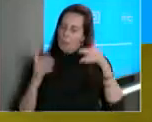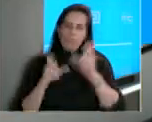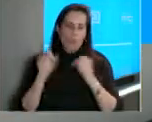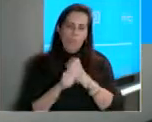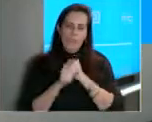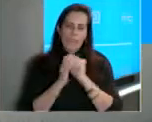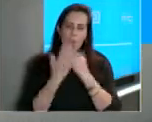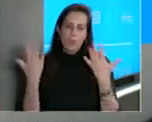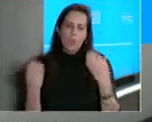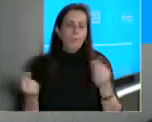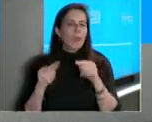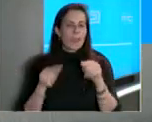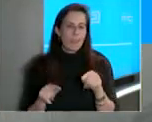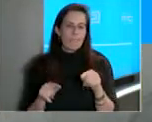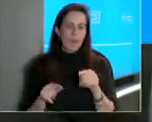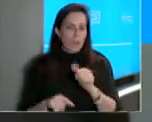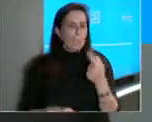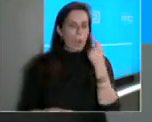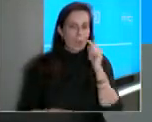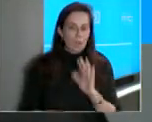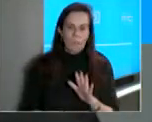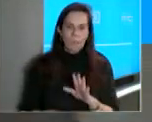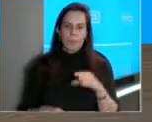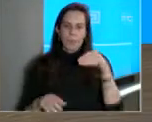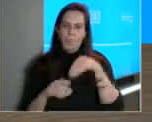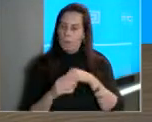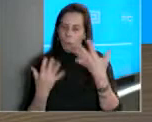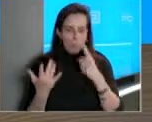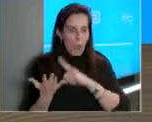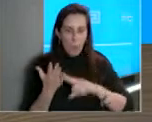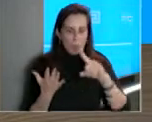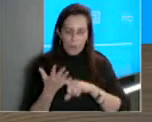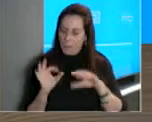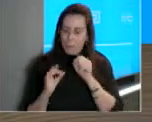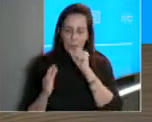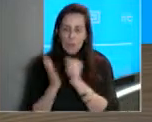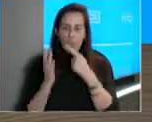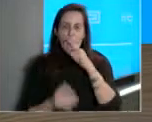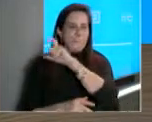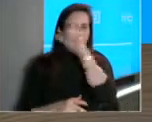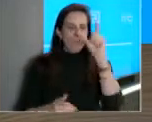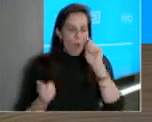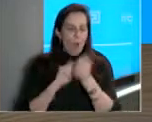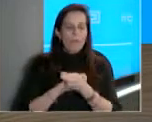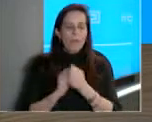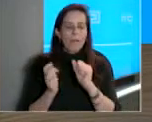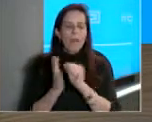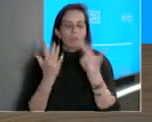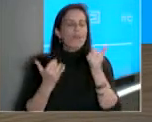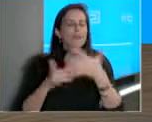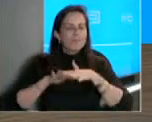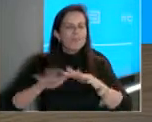עיתונאים. והדבר המרשים מאוד, שבתוך חודשים אחדים באמת מעריב הופך להיות העיתון הנפוץ ביותר